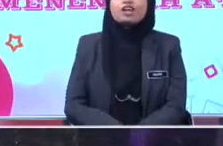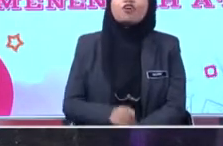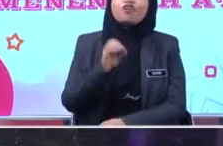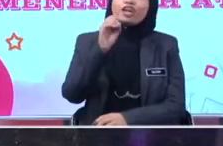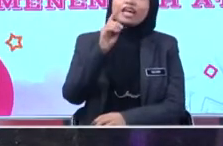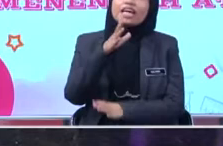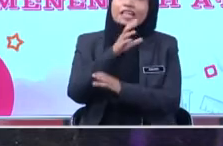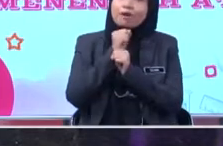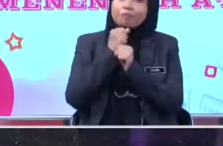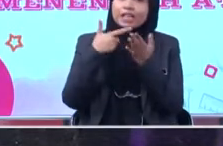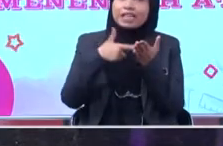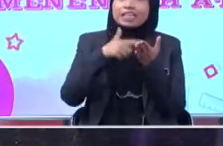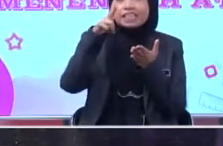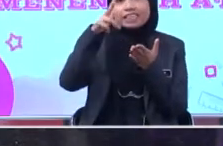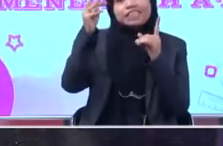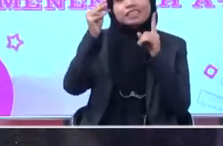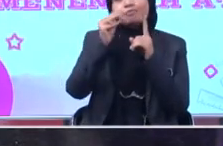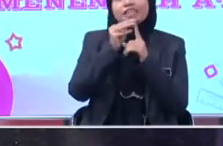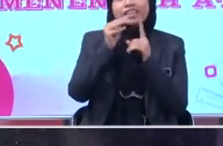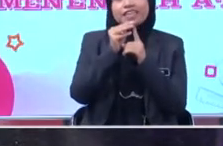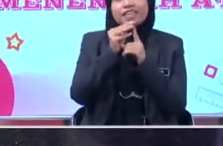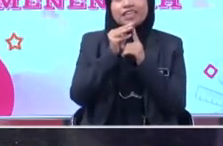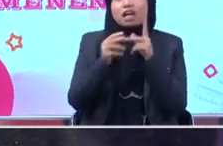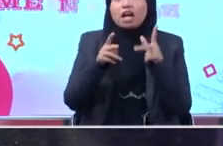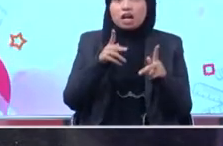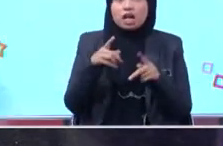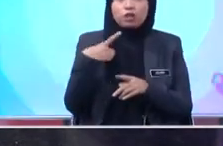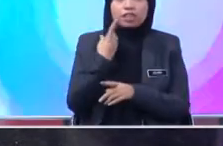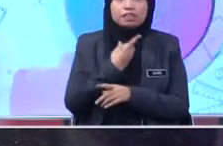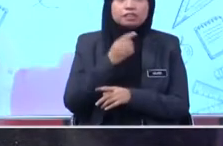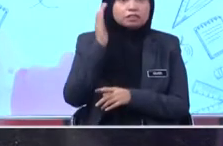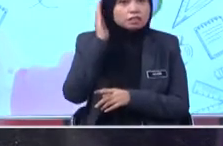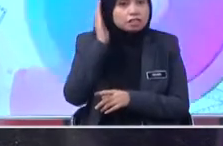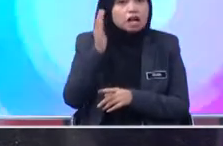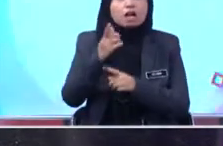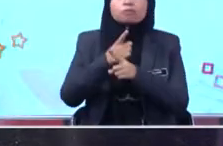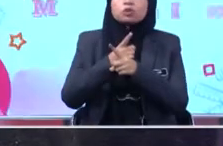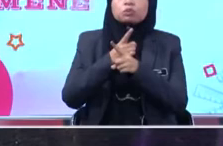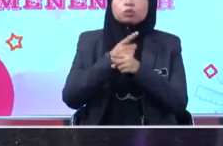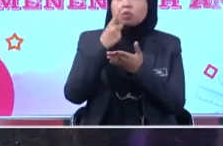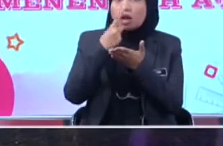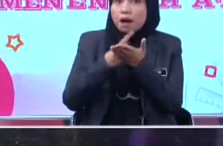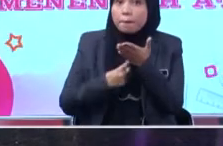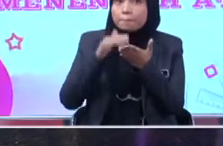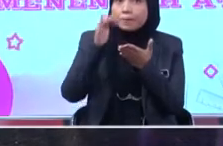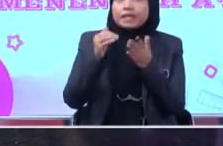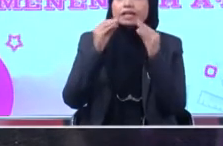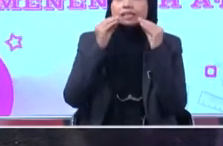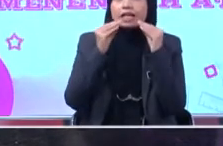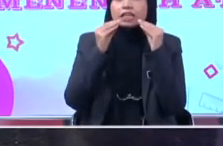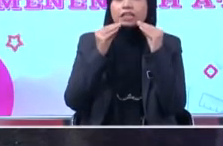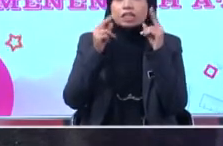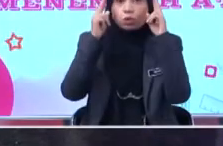Marco makalah jiwa muda-mudi Nampak tak kalau kita dengar betul-betul Sabtu yang diajar Ustad